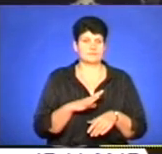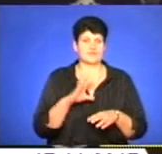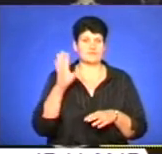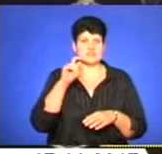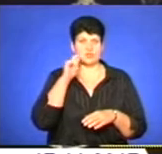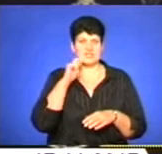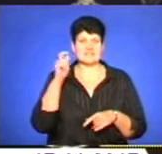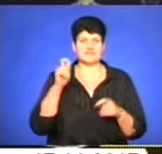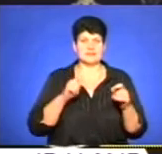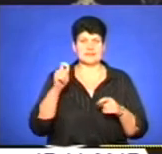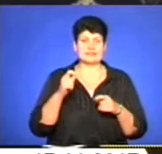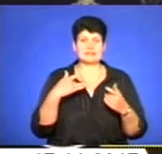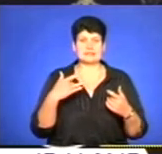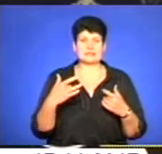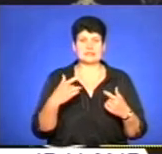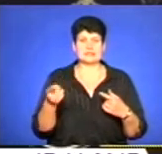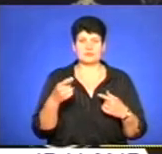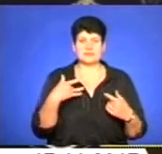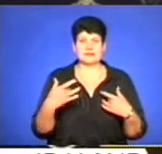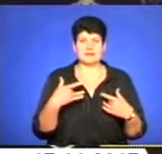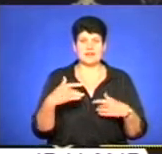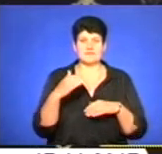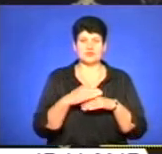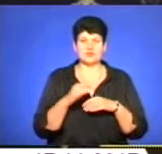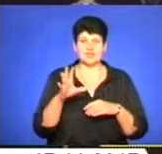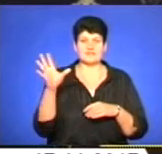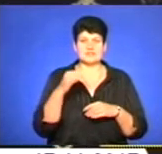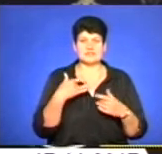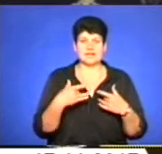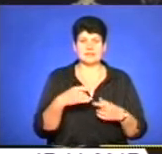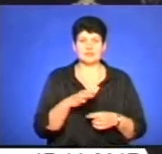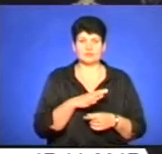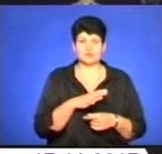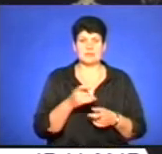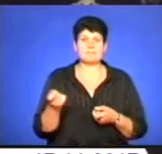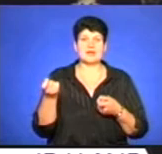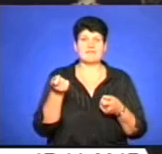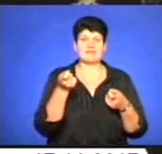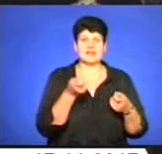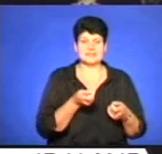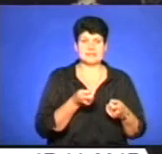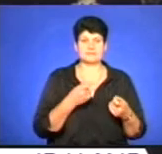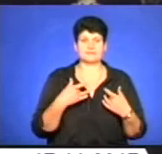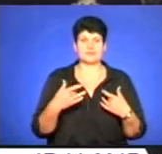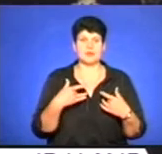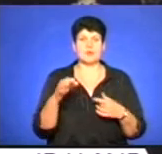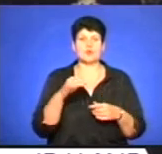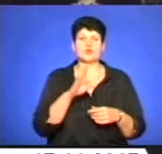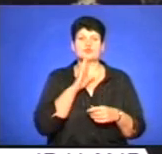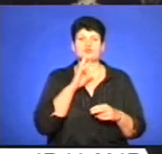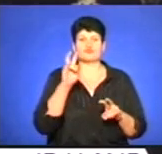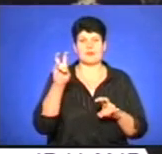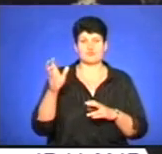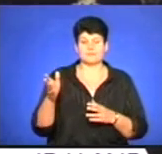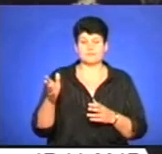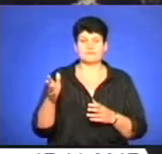всеукраїнський фестиваль «Тернопільські театральні вечори», і всі театри, які були, більшість з них привезли п'єси про жіночу тематику.